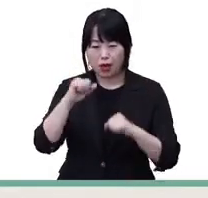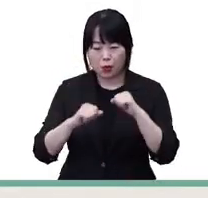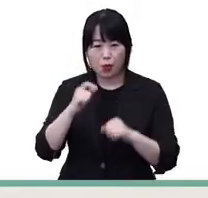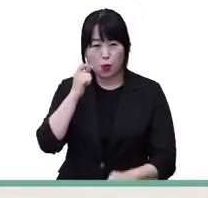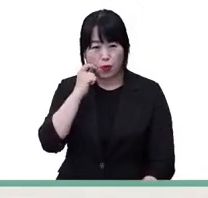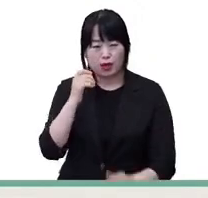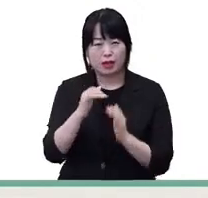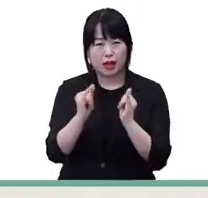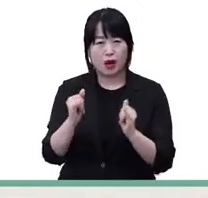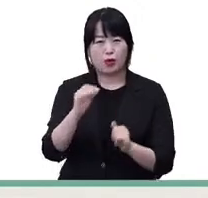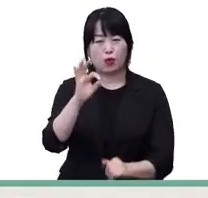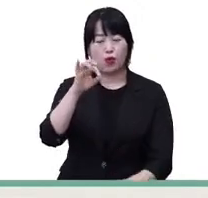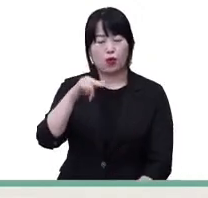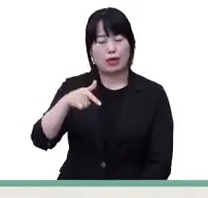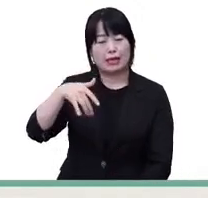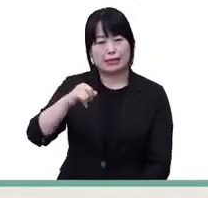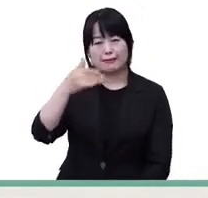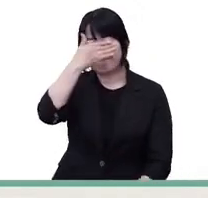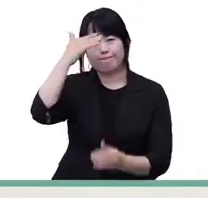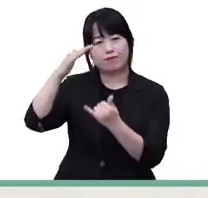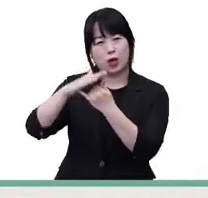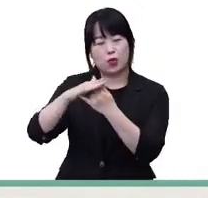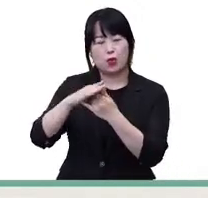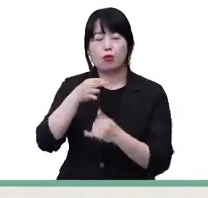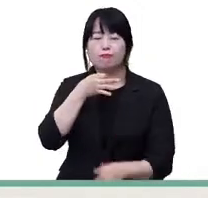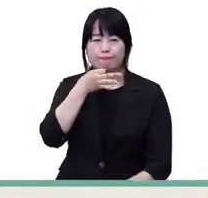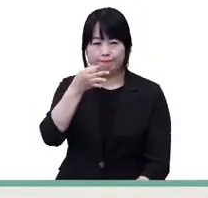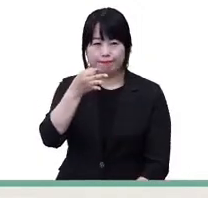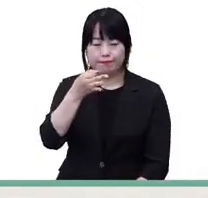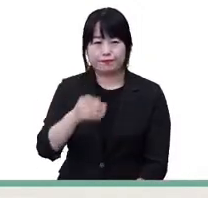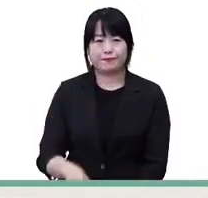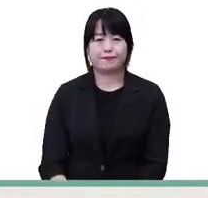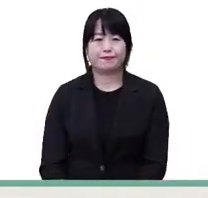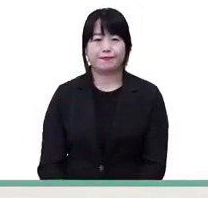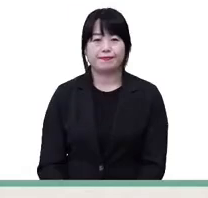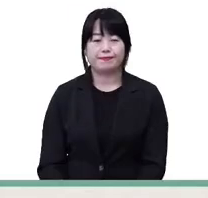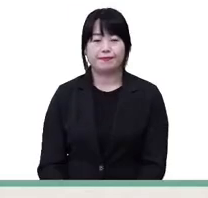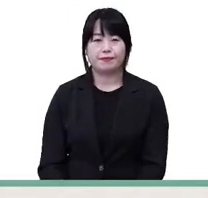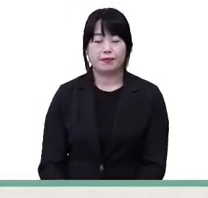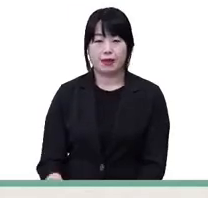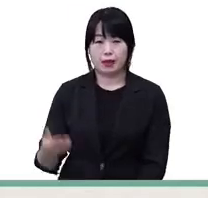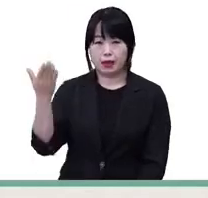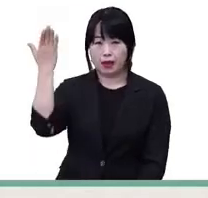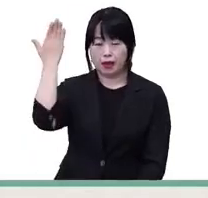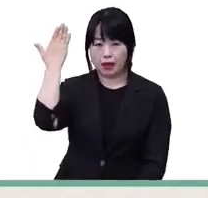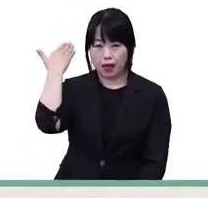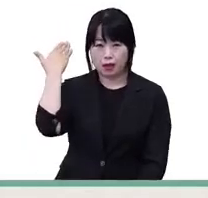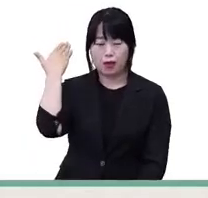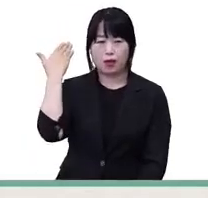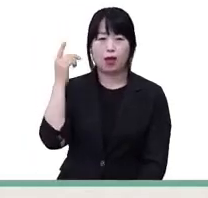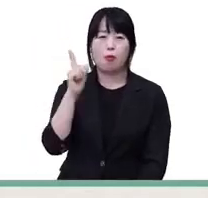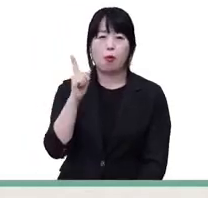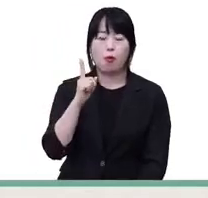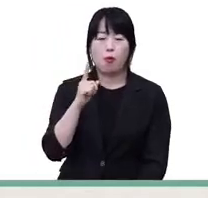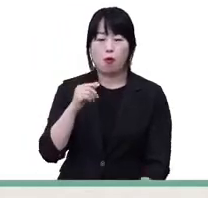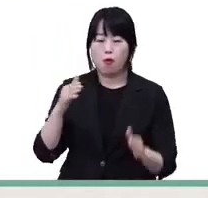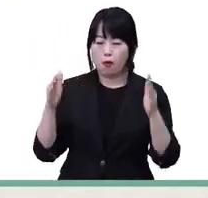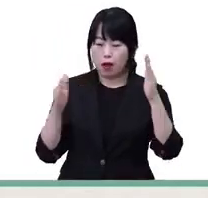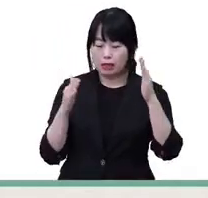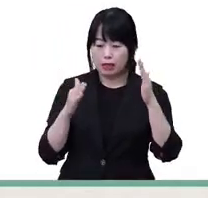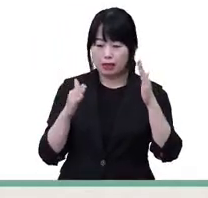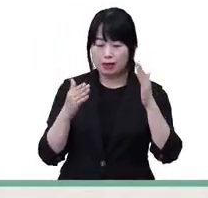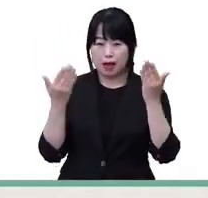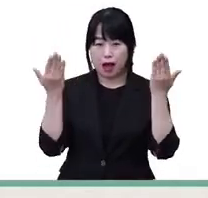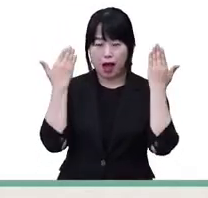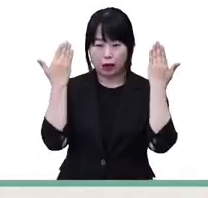위기 청소년이라고 이야기를 했거든요. 어떻게 보면 이제 우리가 예전에 가졌던 학생이 학교를